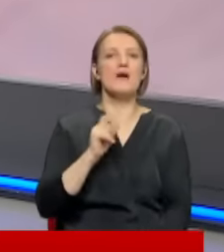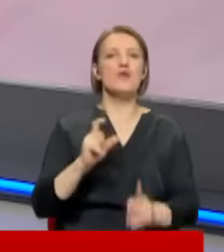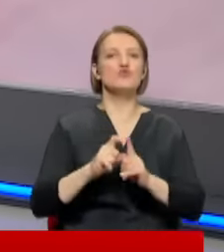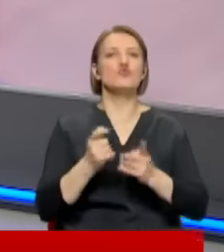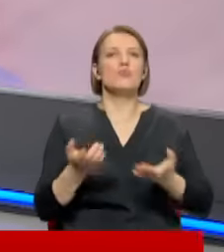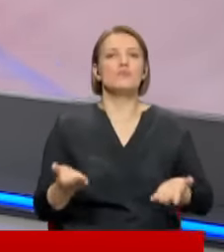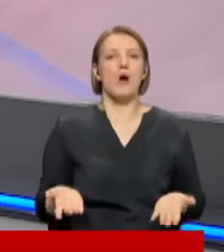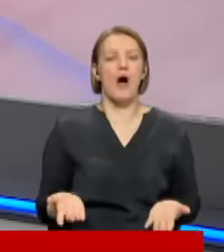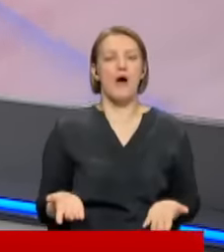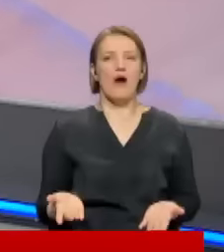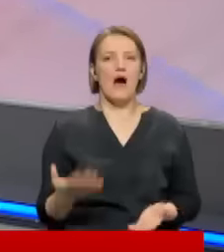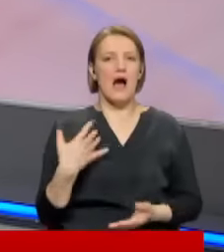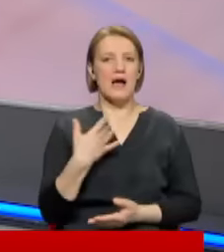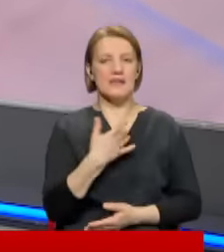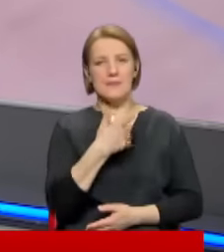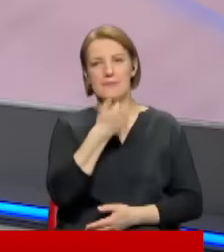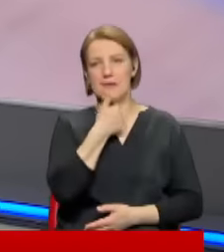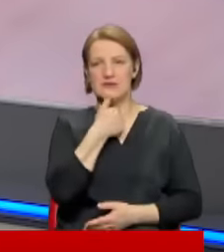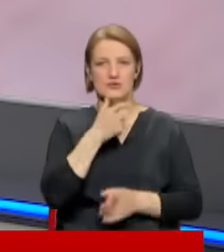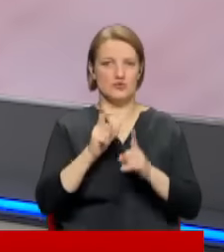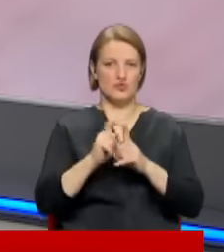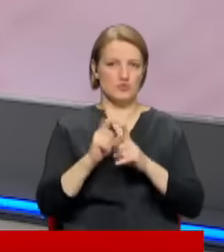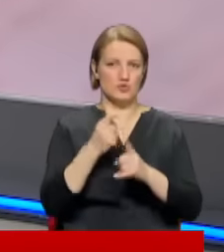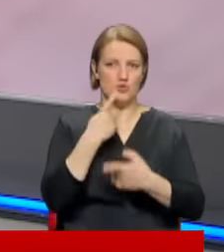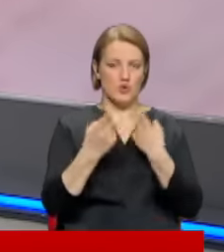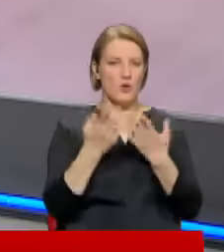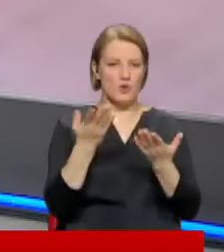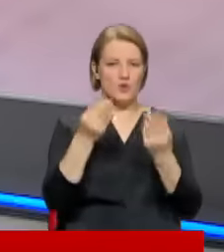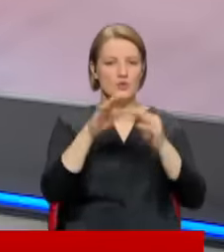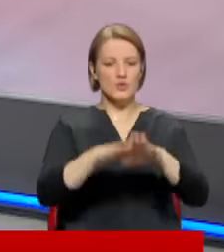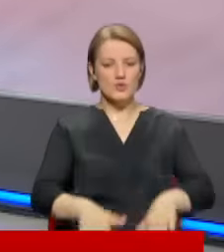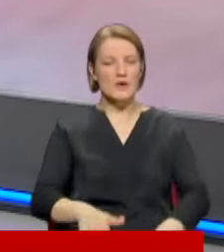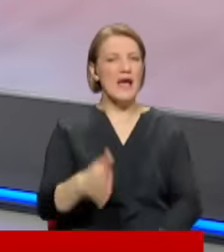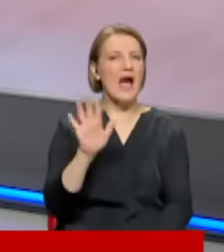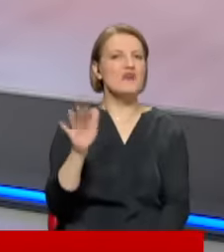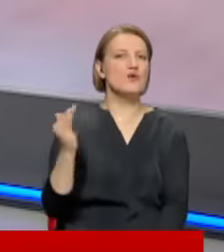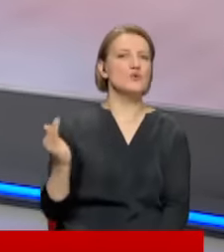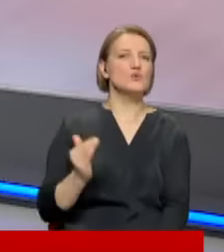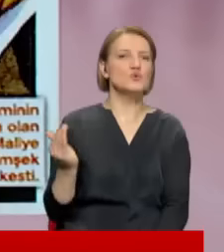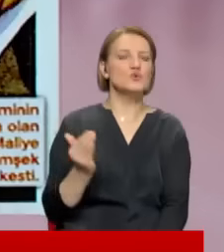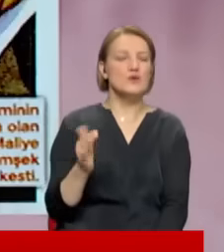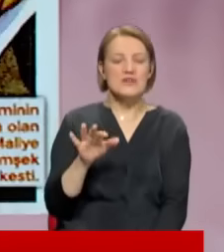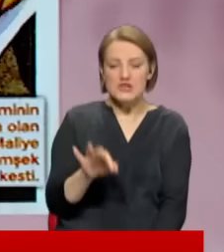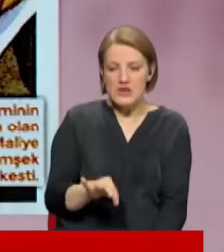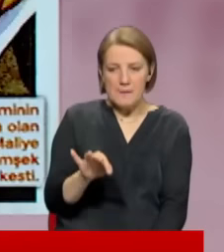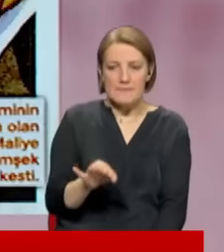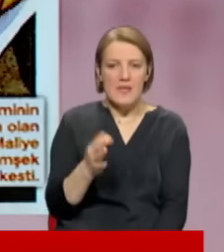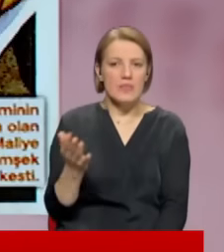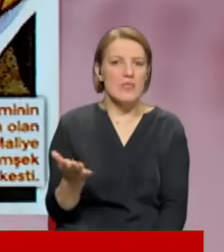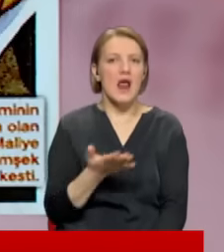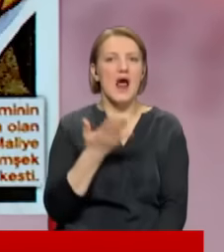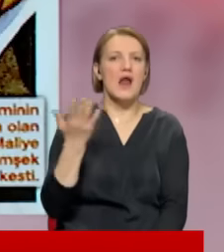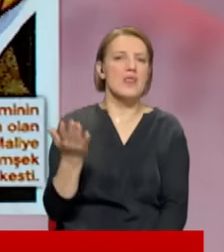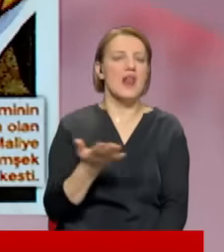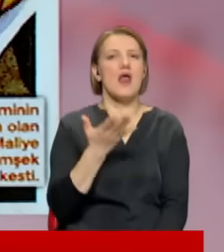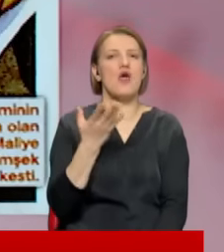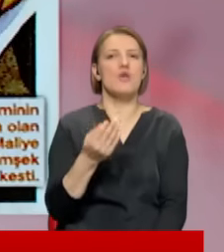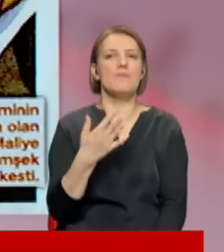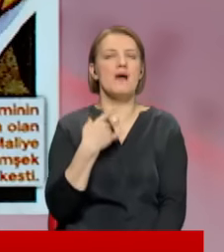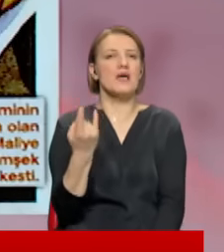var? Aslında annesinin babasının durumunu söylüyor. Küçükken her şey çok ucuzdu ama şimdi neler neler olmuş.